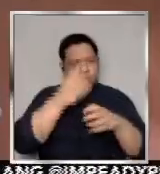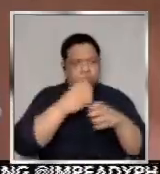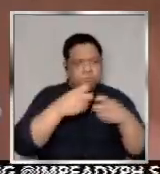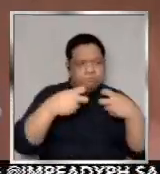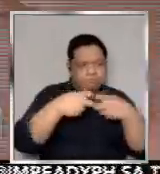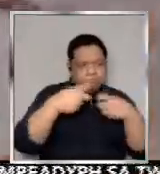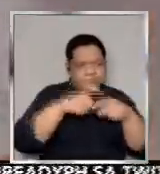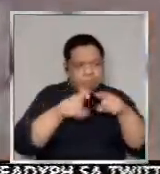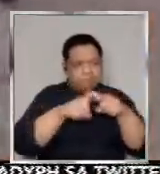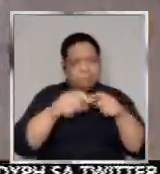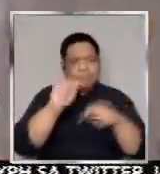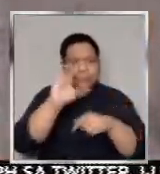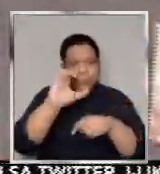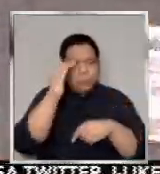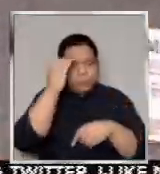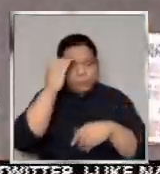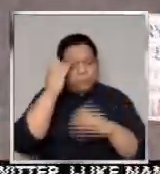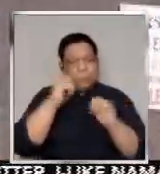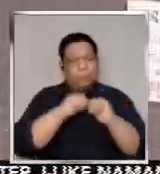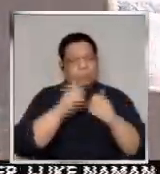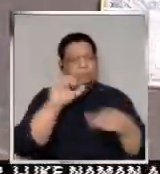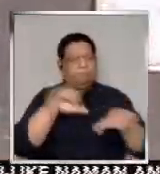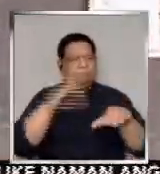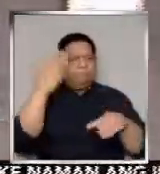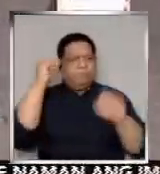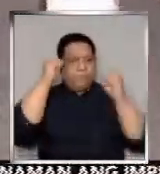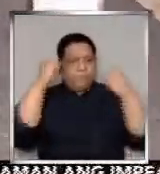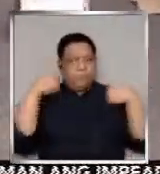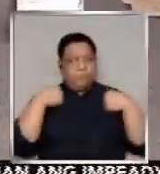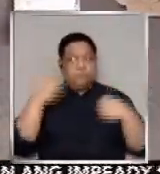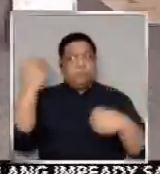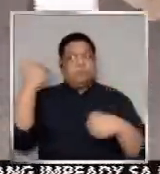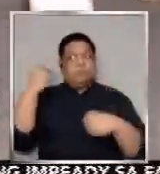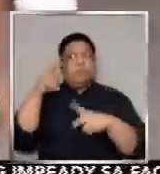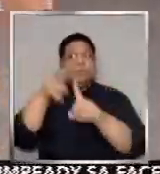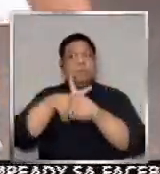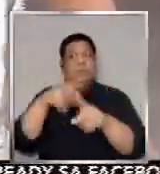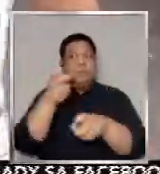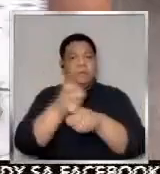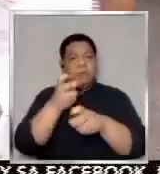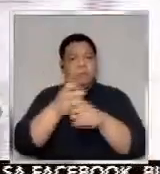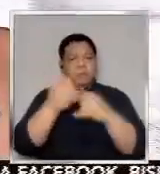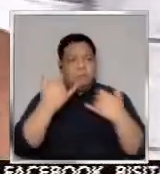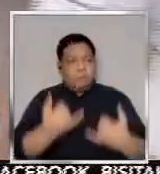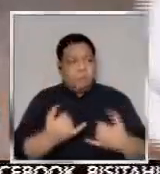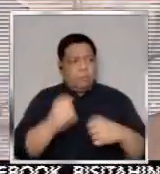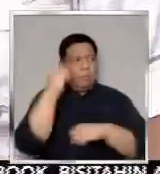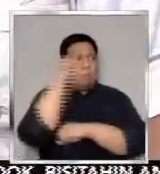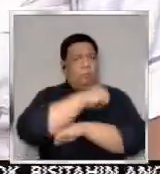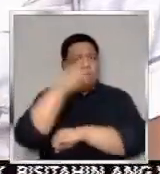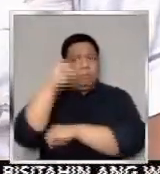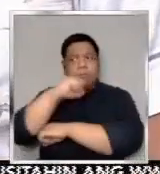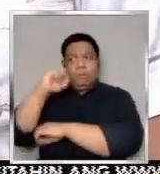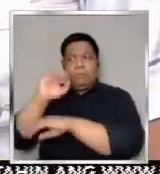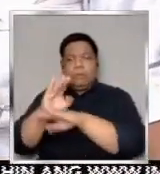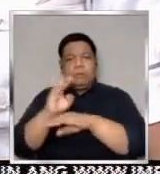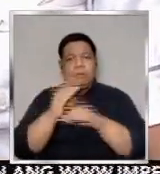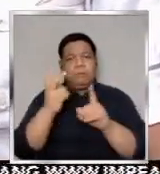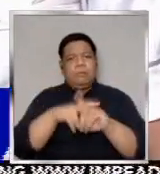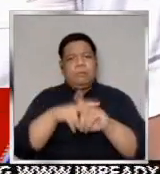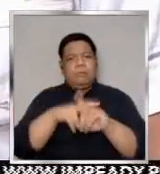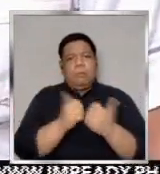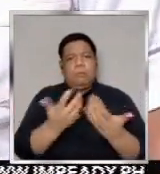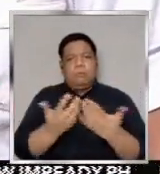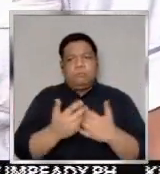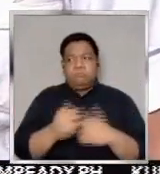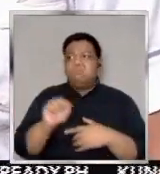nagtrabaho na sa Saudi. Pero kung dati nga hirap na mag-apply, ngayon pa kaya nalugbok ang maraming industriya. Kahit skilled ka, kahit sabihin po